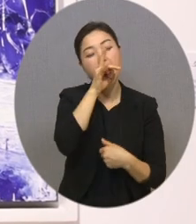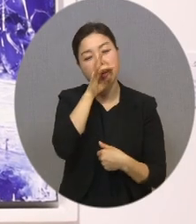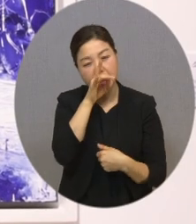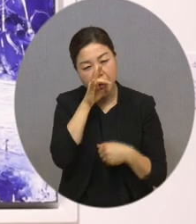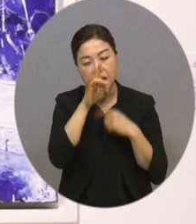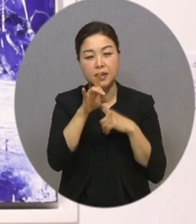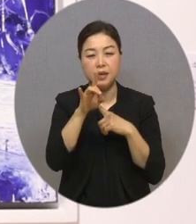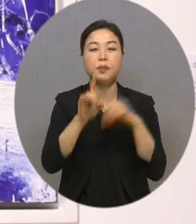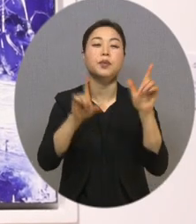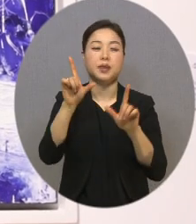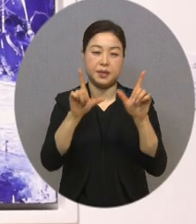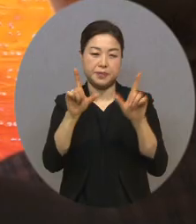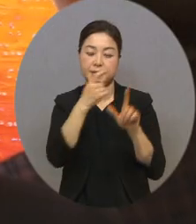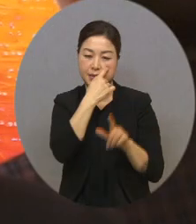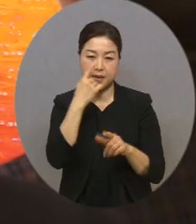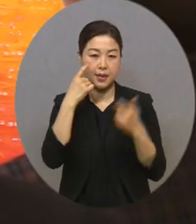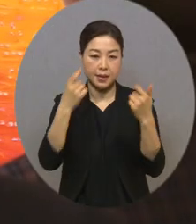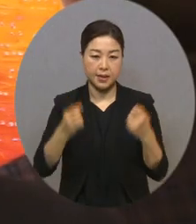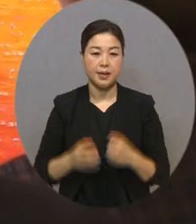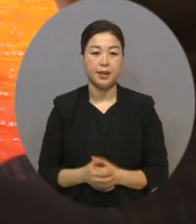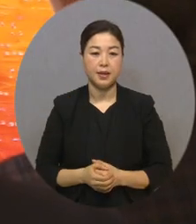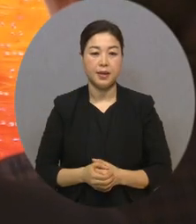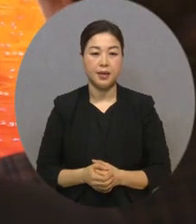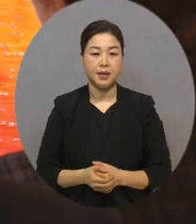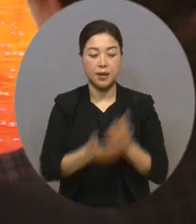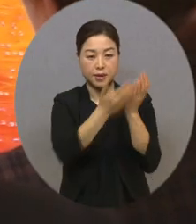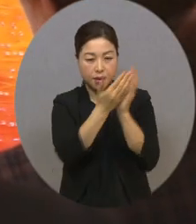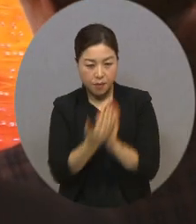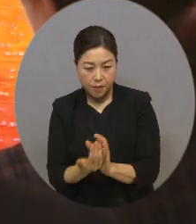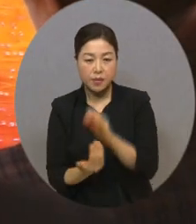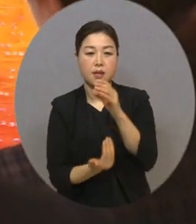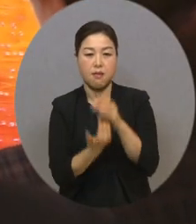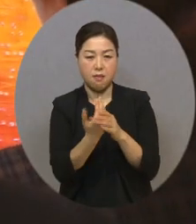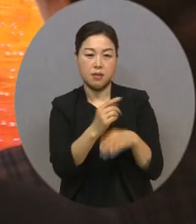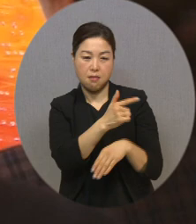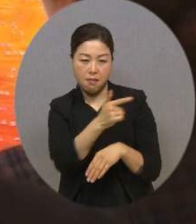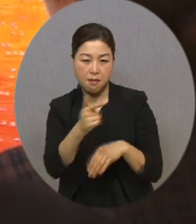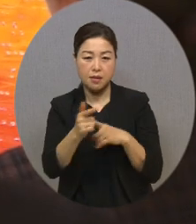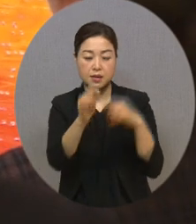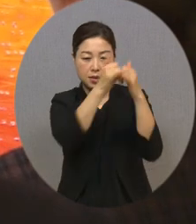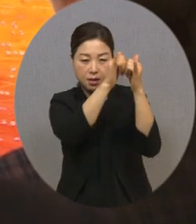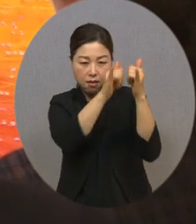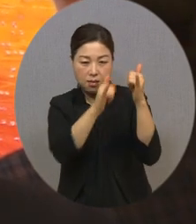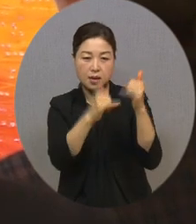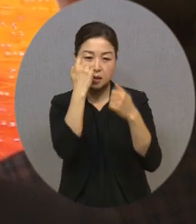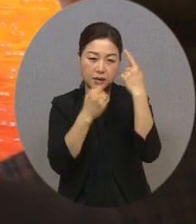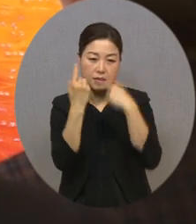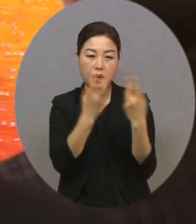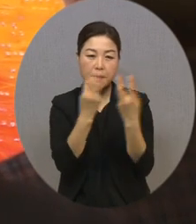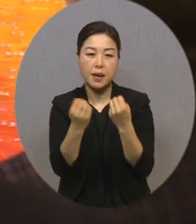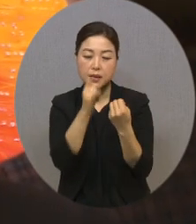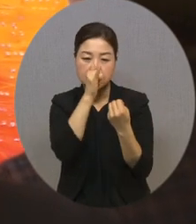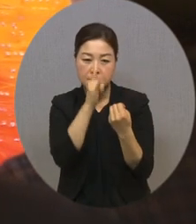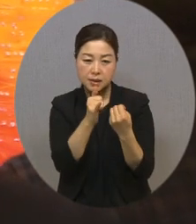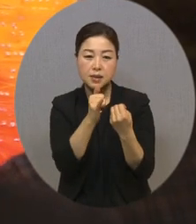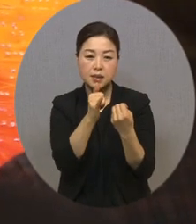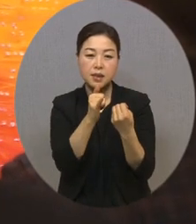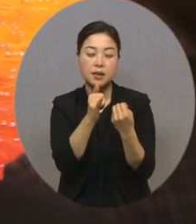보여줍니다. 현재도 세월호 참사를 비롯한 우리 역사의 상흔을 표현하는 작가의